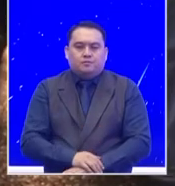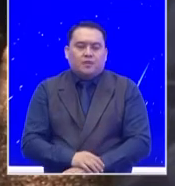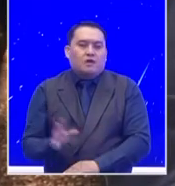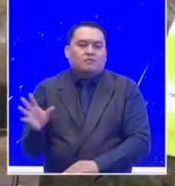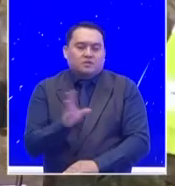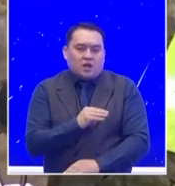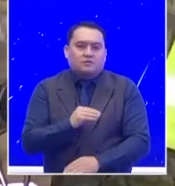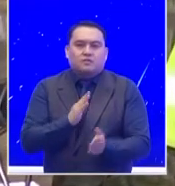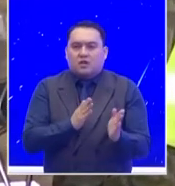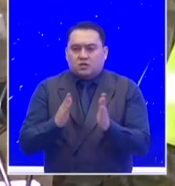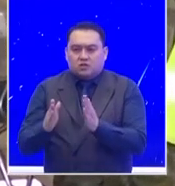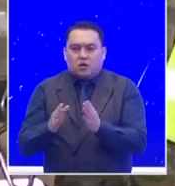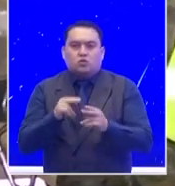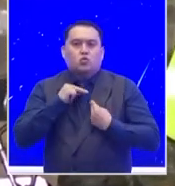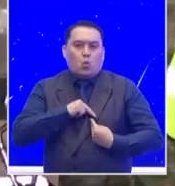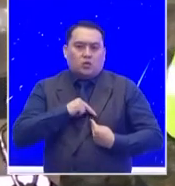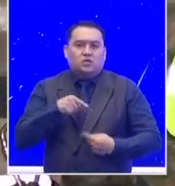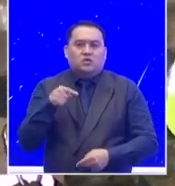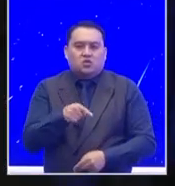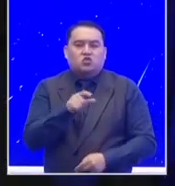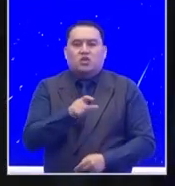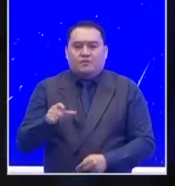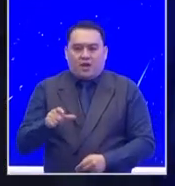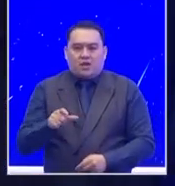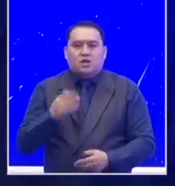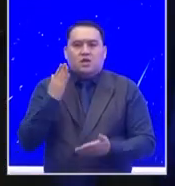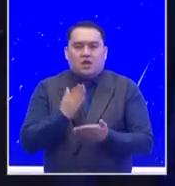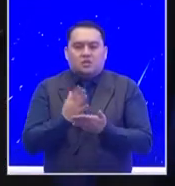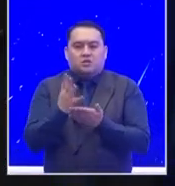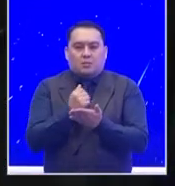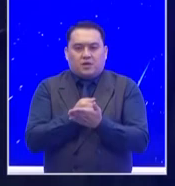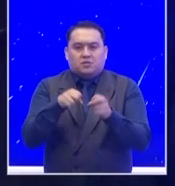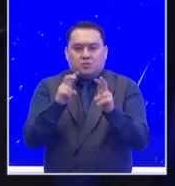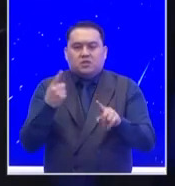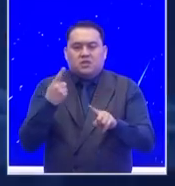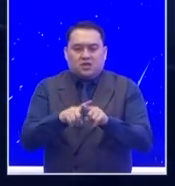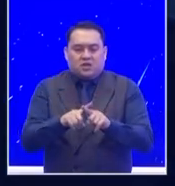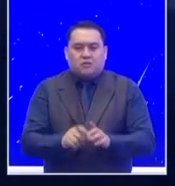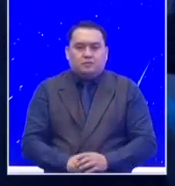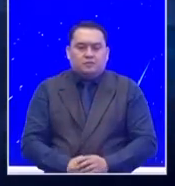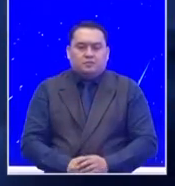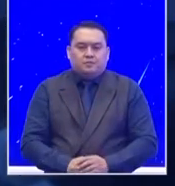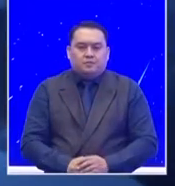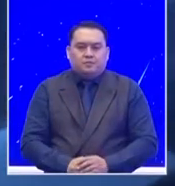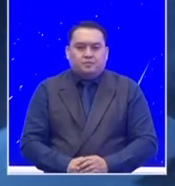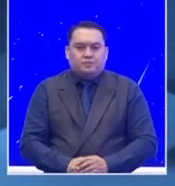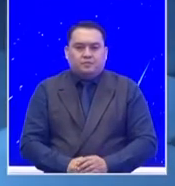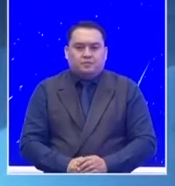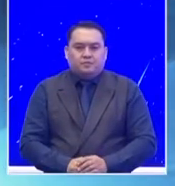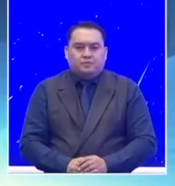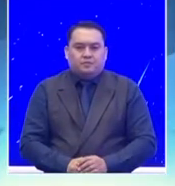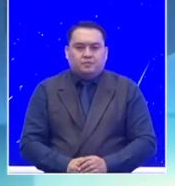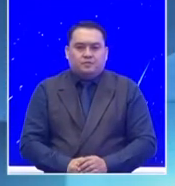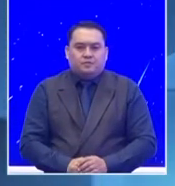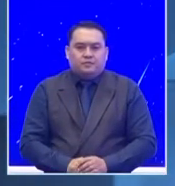в регионе в системе ДЧС трудятся более 1000 человек. Имеется более 100 единиц техники. Ануар Амангельдинов, Амина